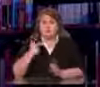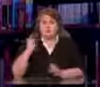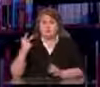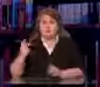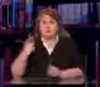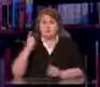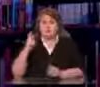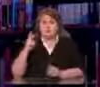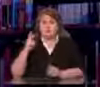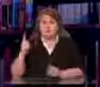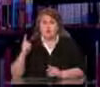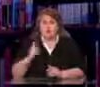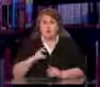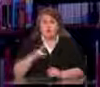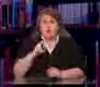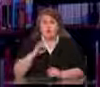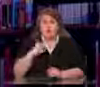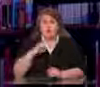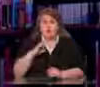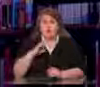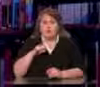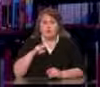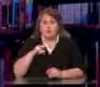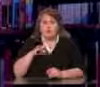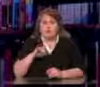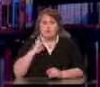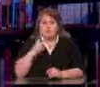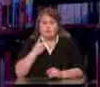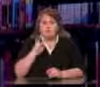9-3-3 к 1, по генотипу